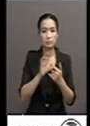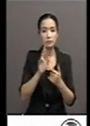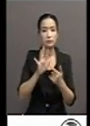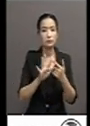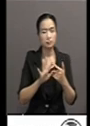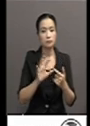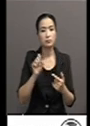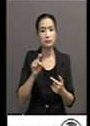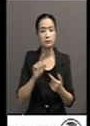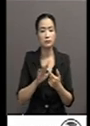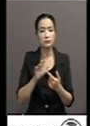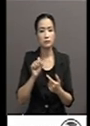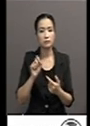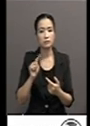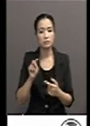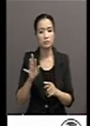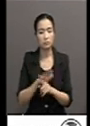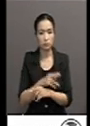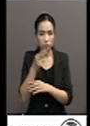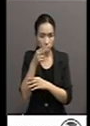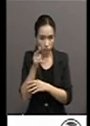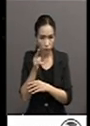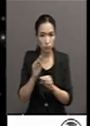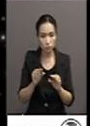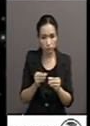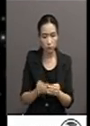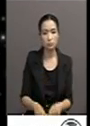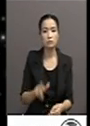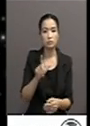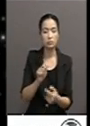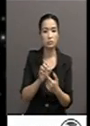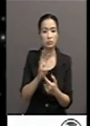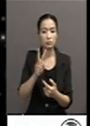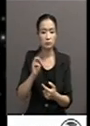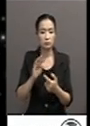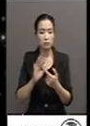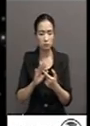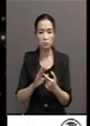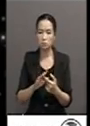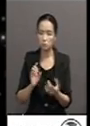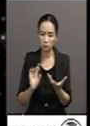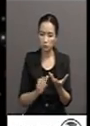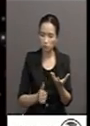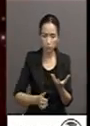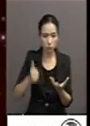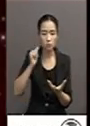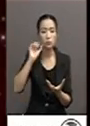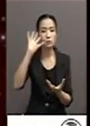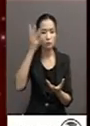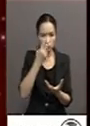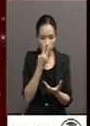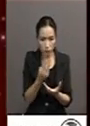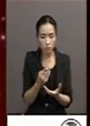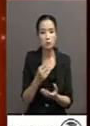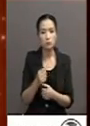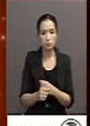าจากการใช้กล้องโทรทัศน์วิทยุอัลมาที่มีประสิทธิภาพมากที่สุดในโลกคาดการอนาคตพบว่าภายใ